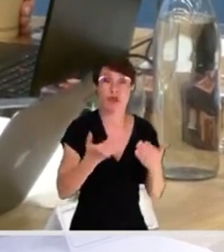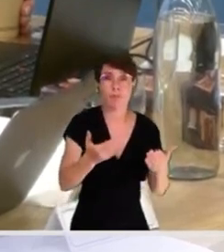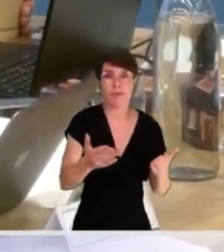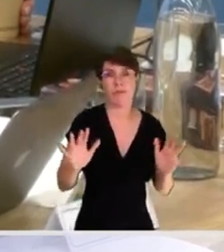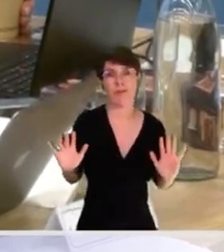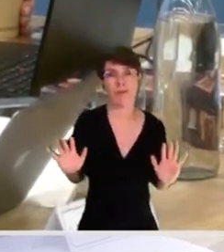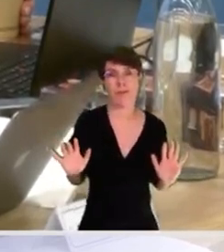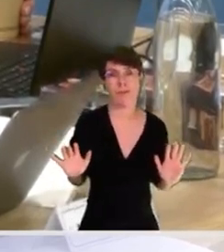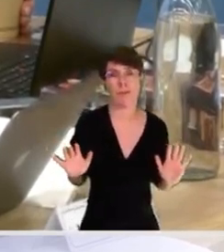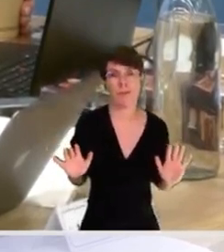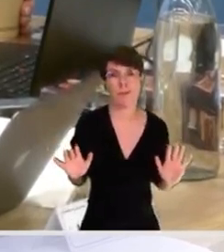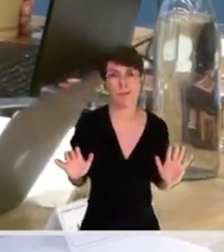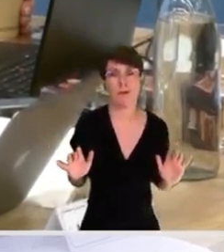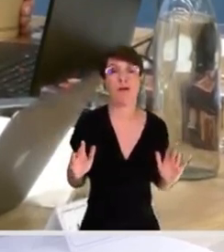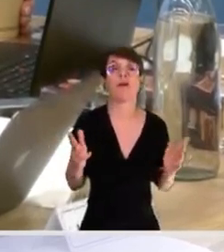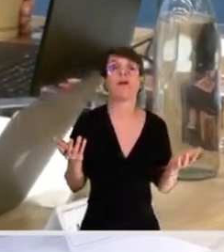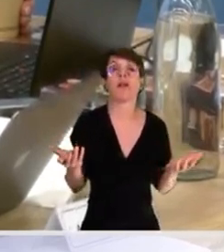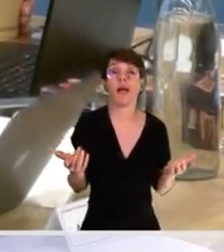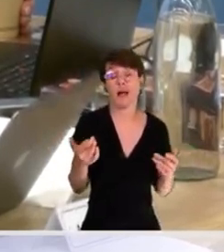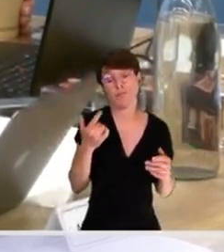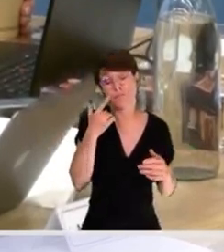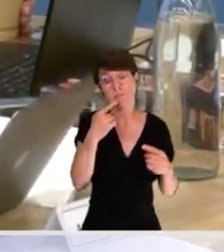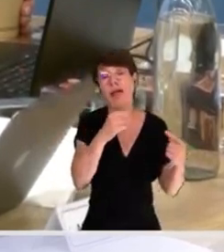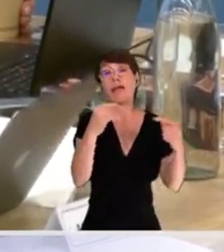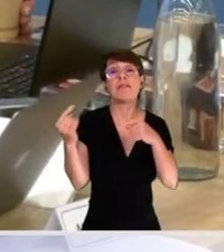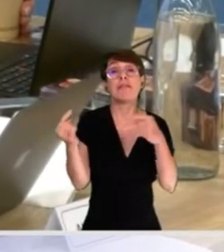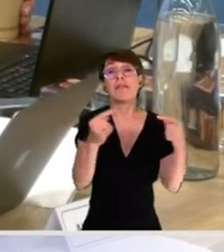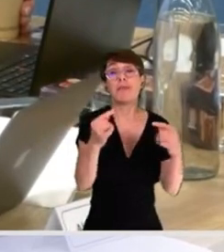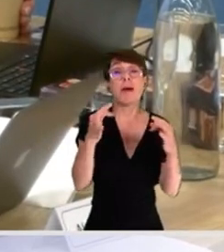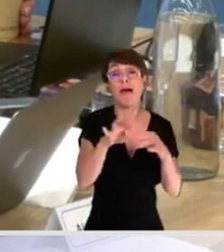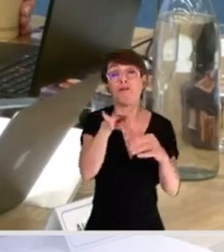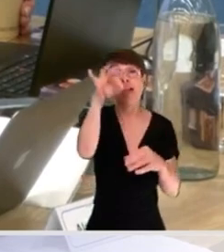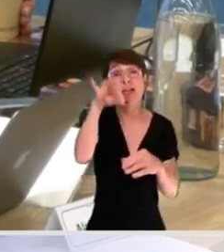qui interviendra l'année prochaine,